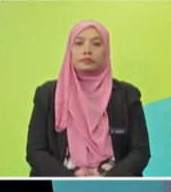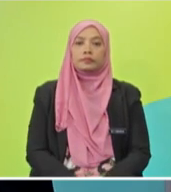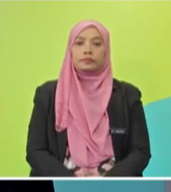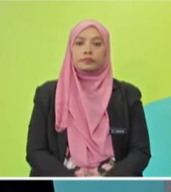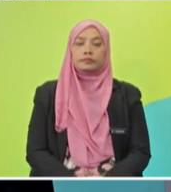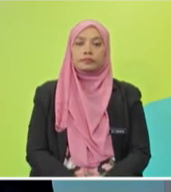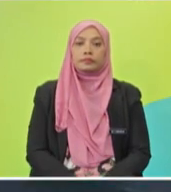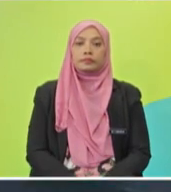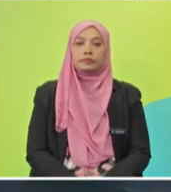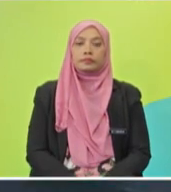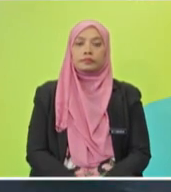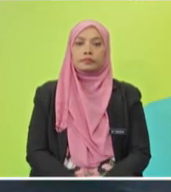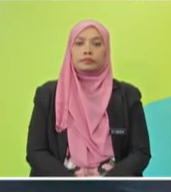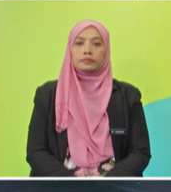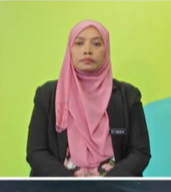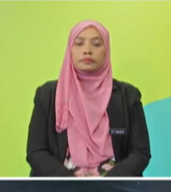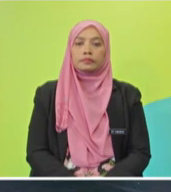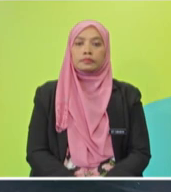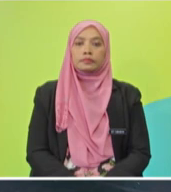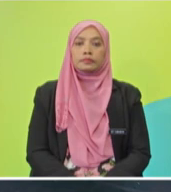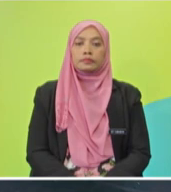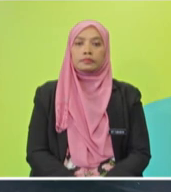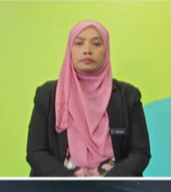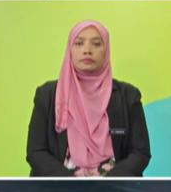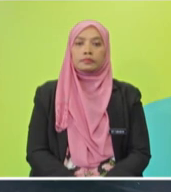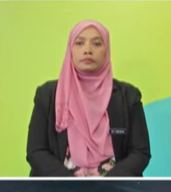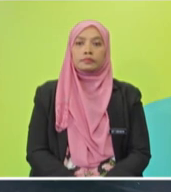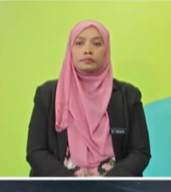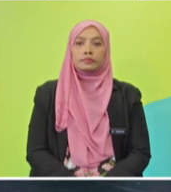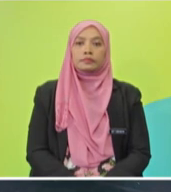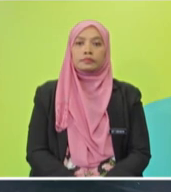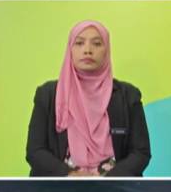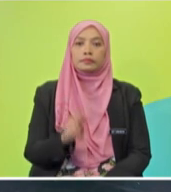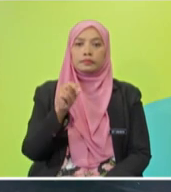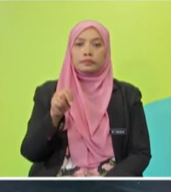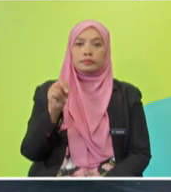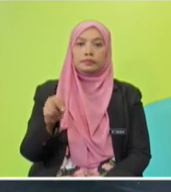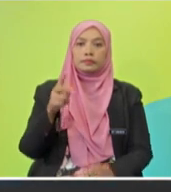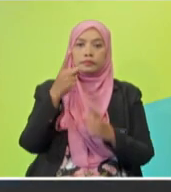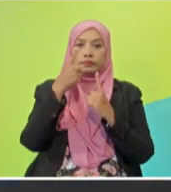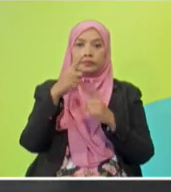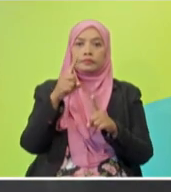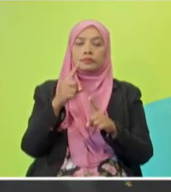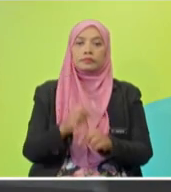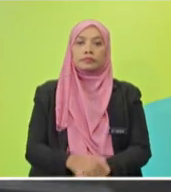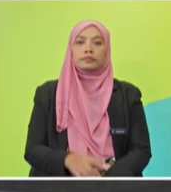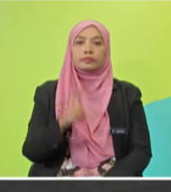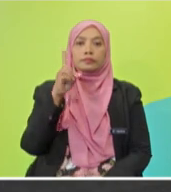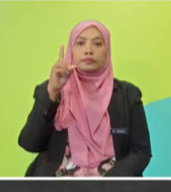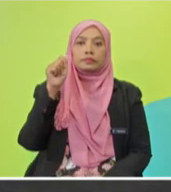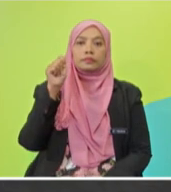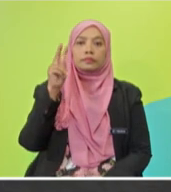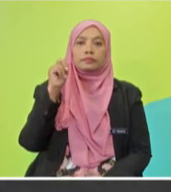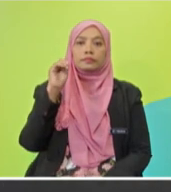Okey. Okey. Siapa nak cuba? Anak-anak dijimit. Okey. Danish akan cuba.